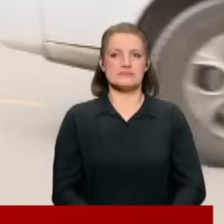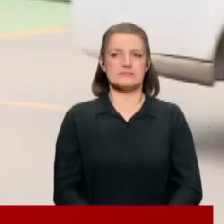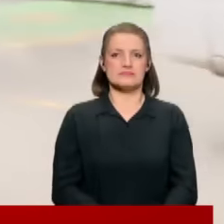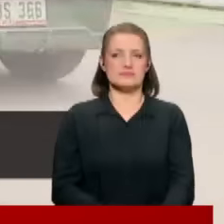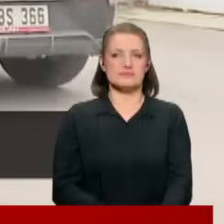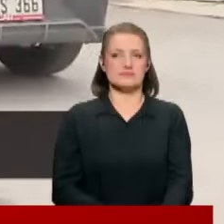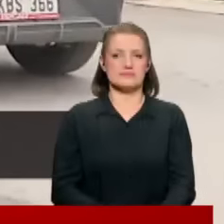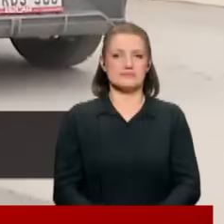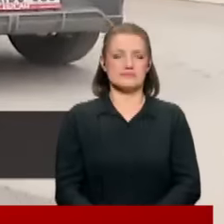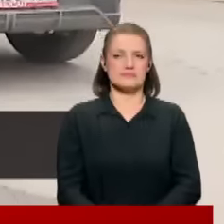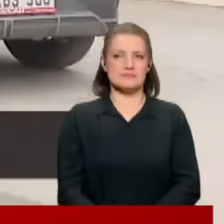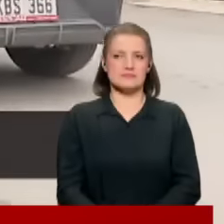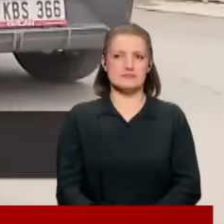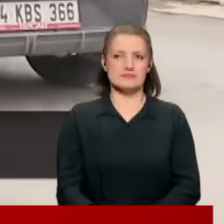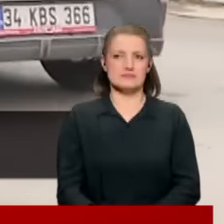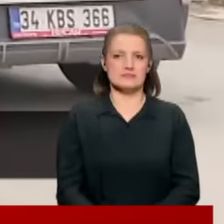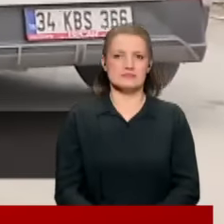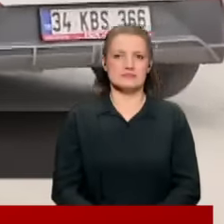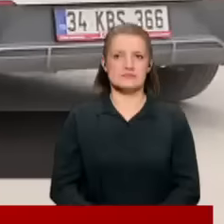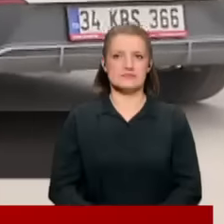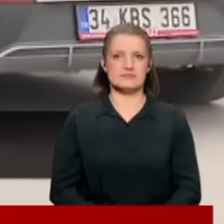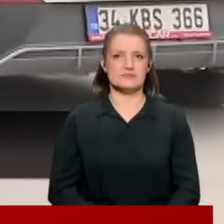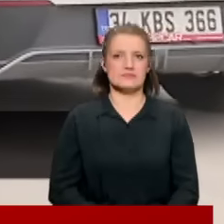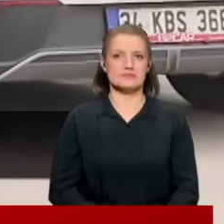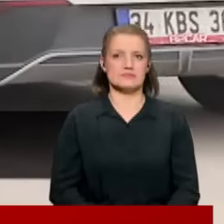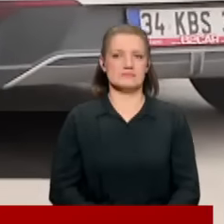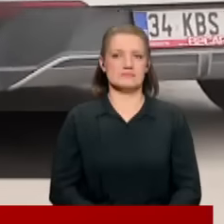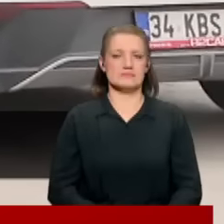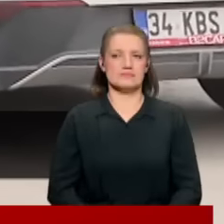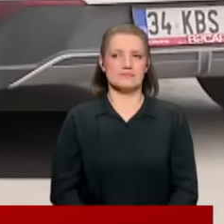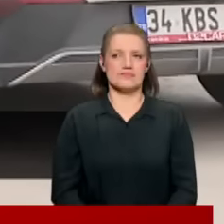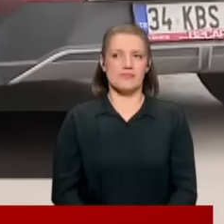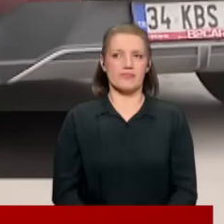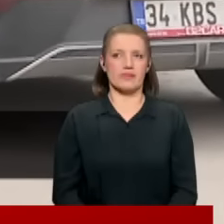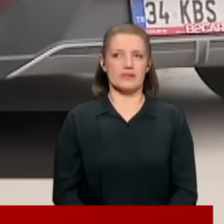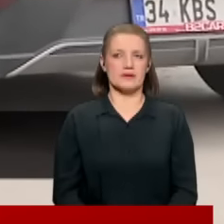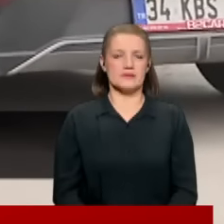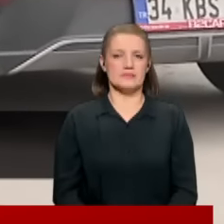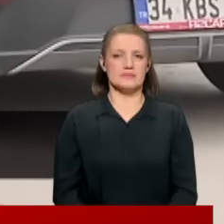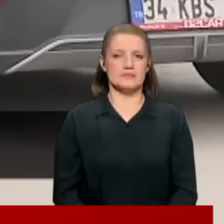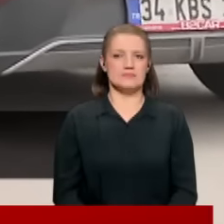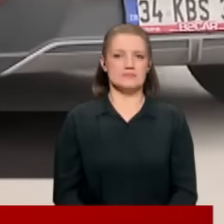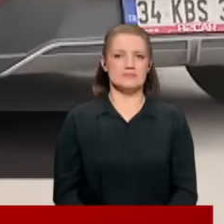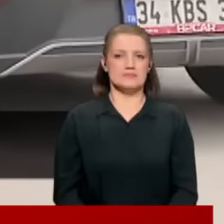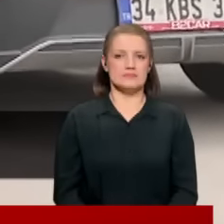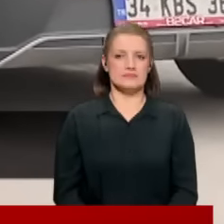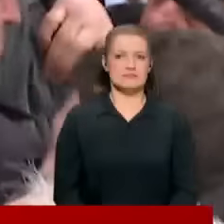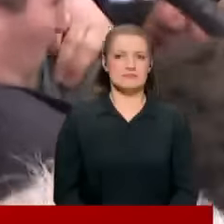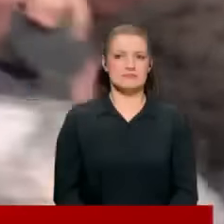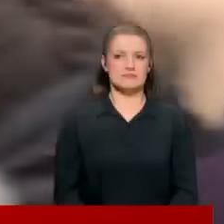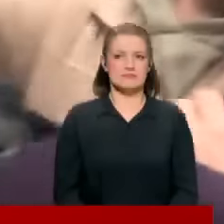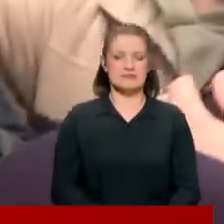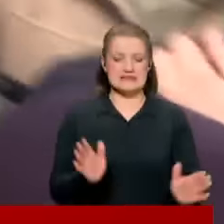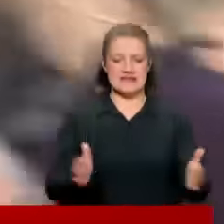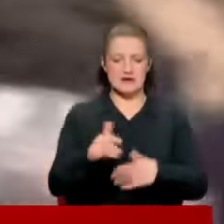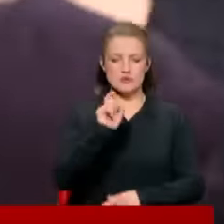Kolay gelsin. Yok abi, alınmıyor. Giremeyeceğiz yani. Yok, şu an için öyle bir talimat yok maalesef.